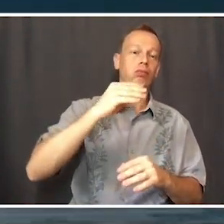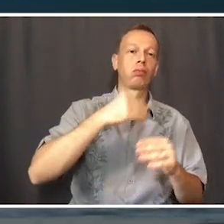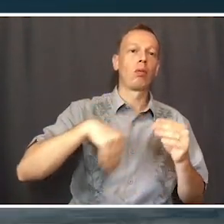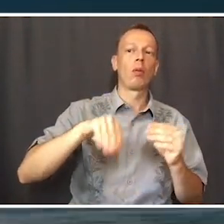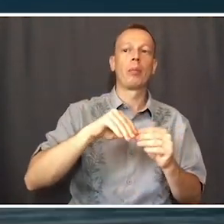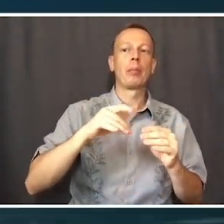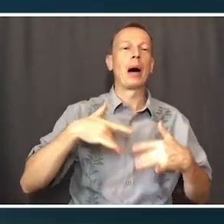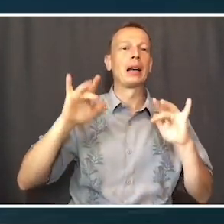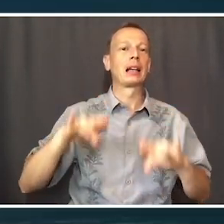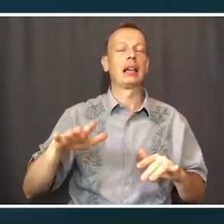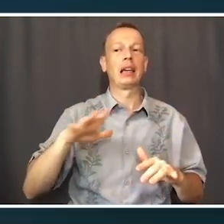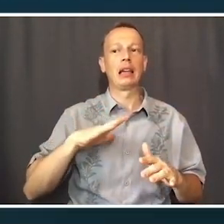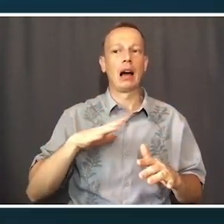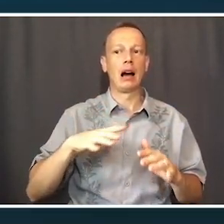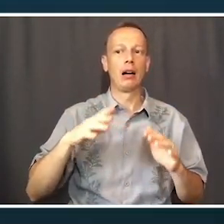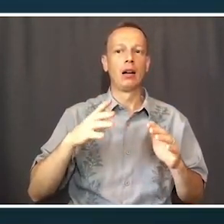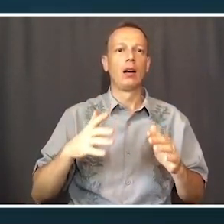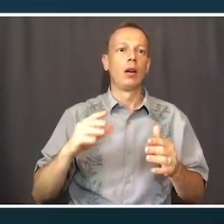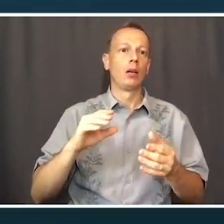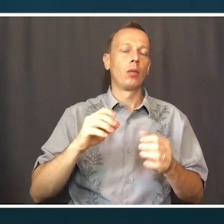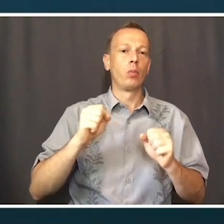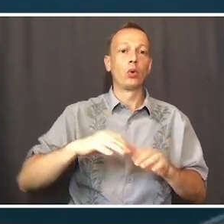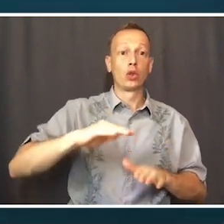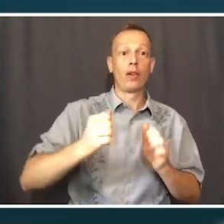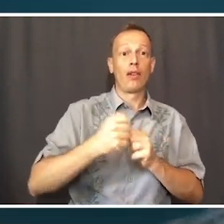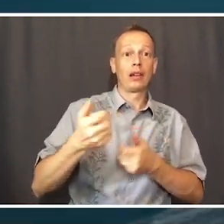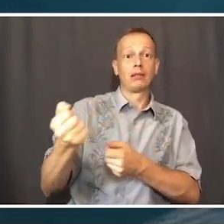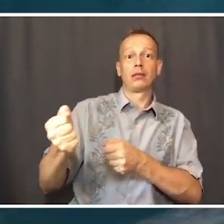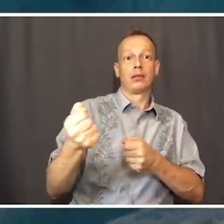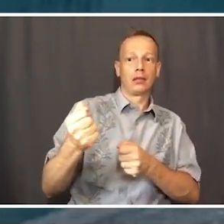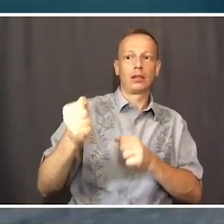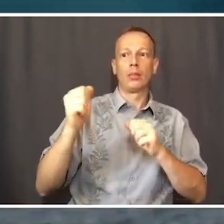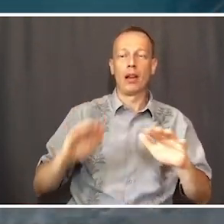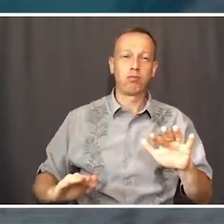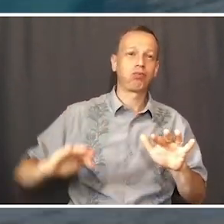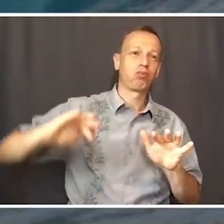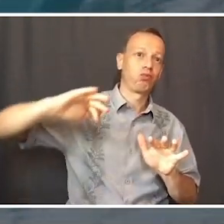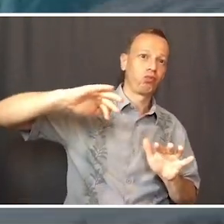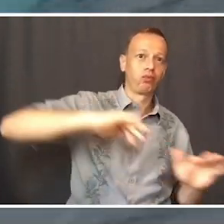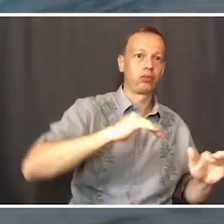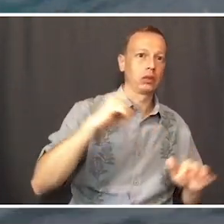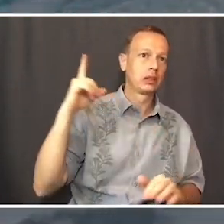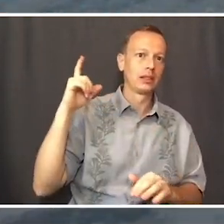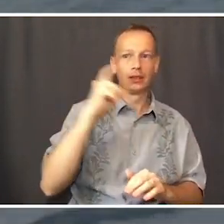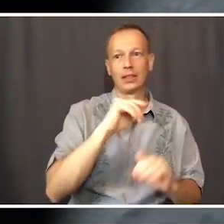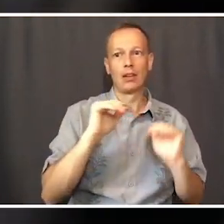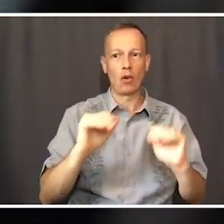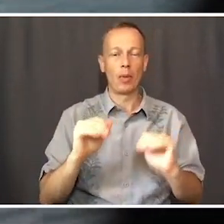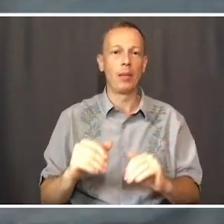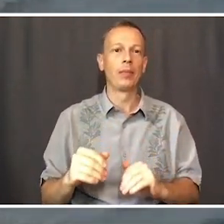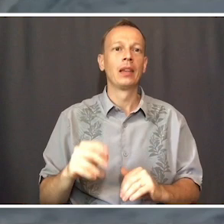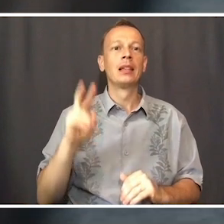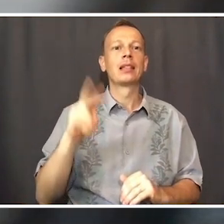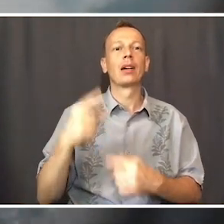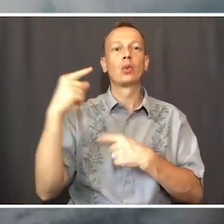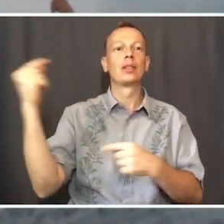peuvent être en surf tracté, le towing. Le Graal pour eux est de shooter ces bombes à la rame et malgré l'aéroport fermé aux touristes,